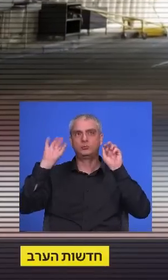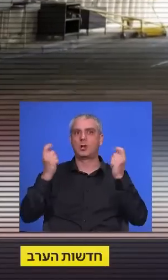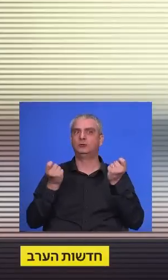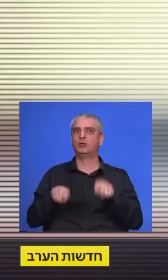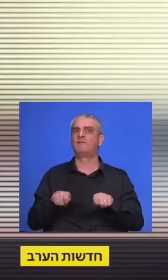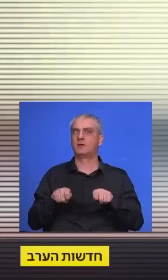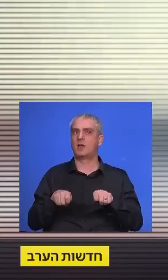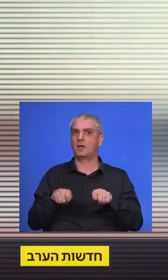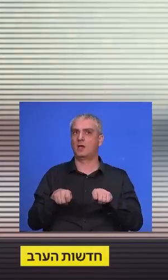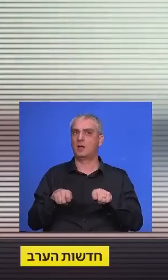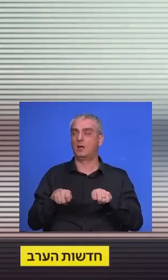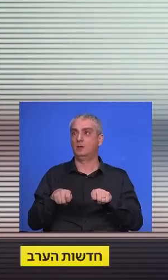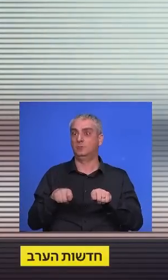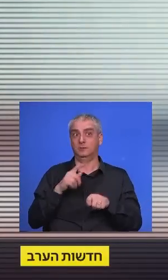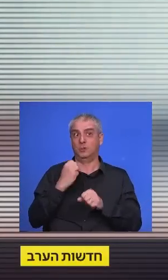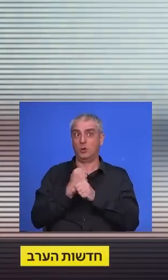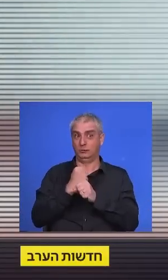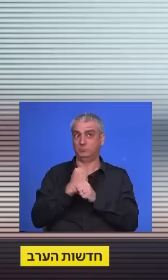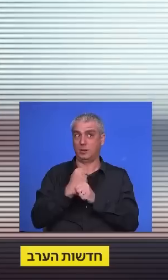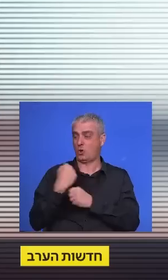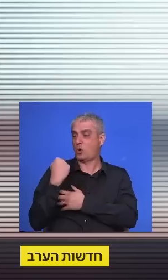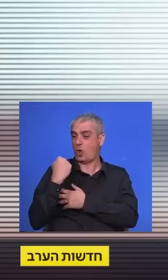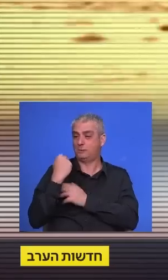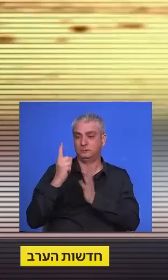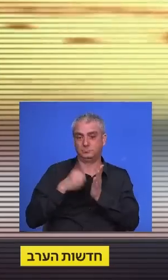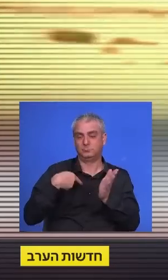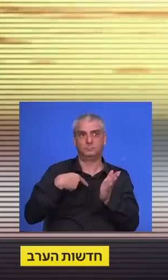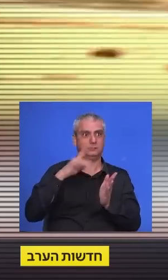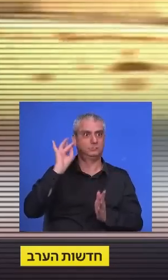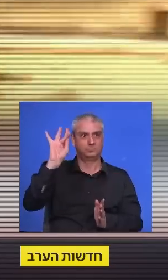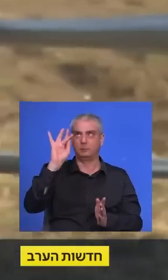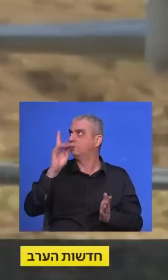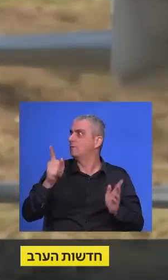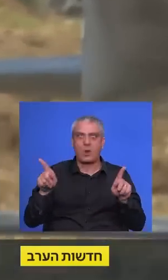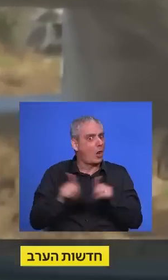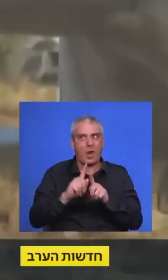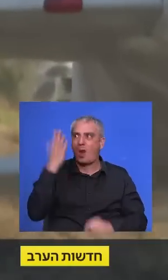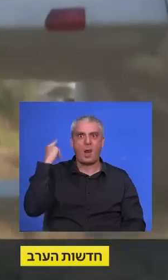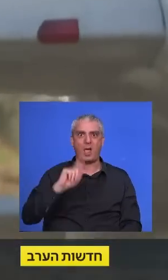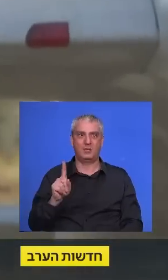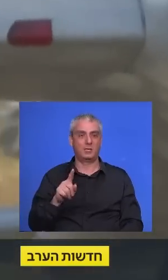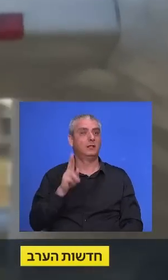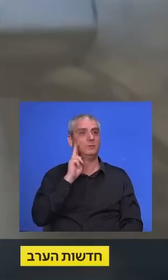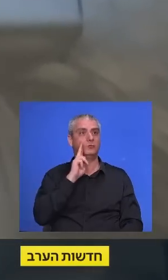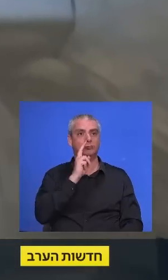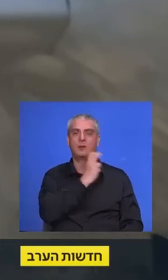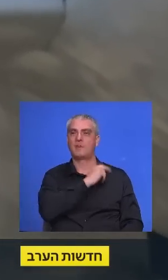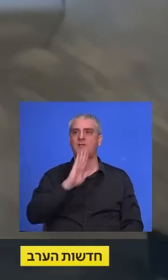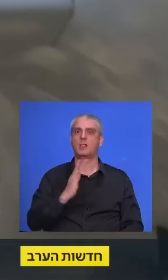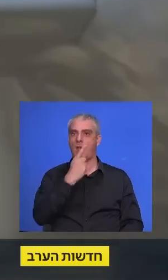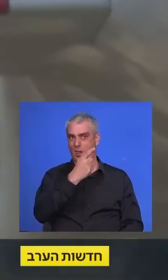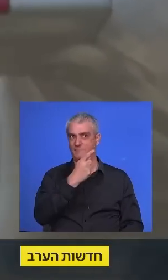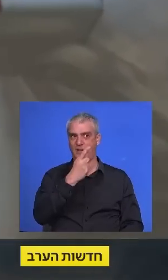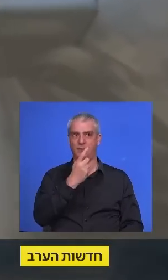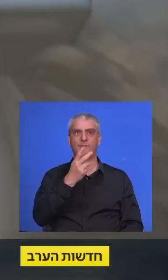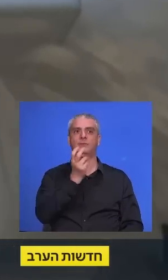שביתה, שמפעילה כוח סחיטה חסר תקדים. ביום שישי נפגש מפקד חיל האוויר אלוף